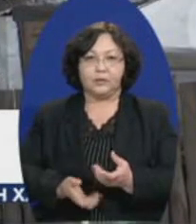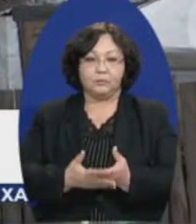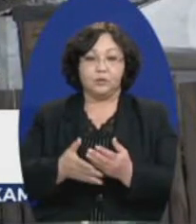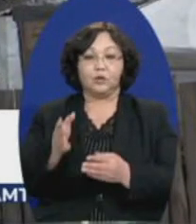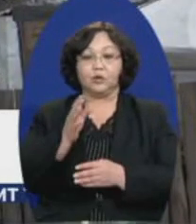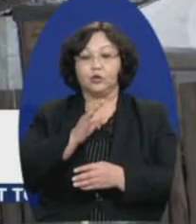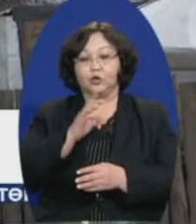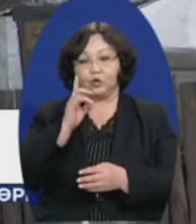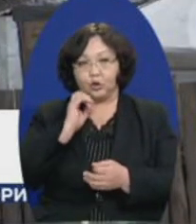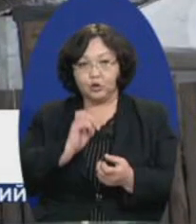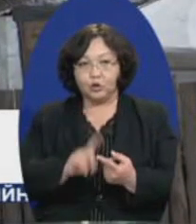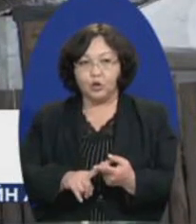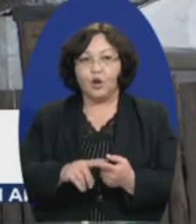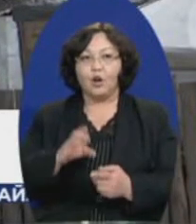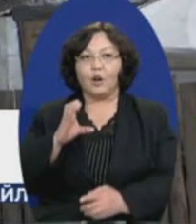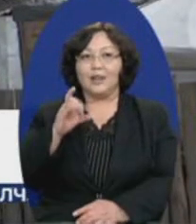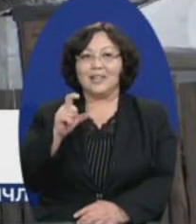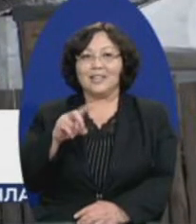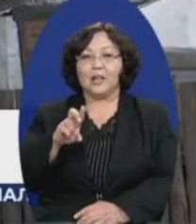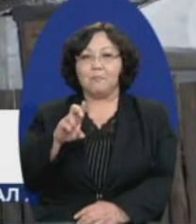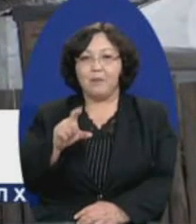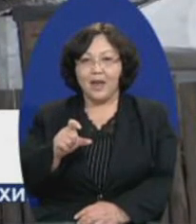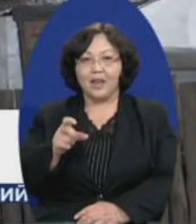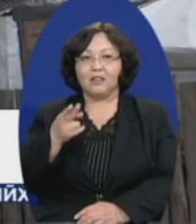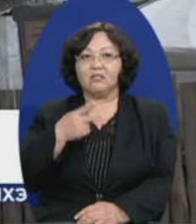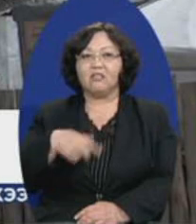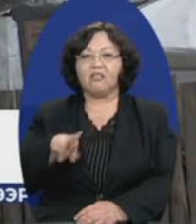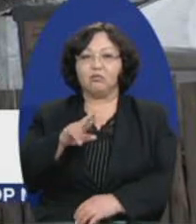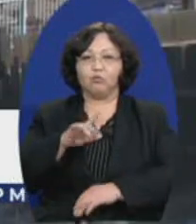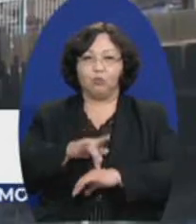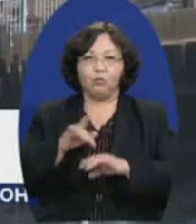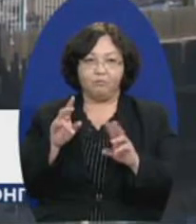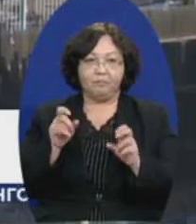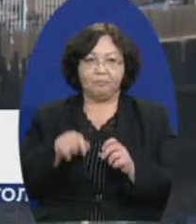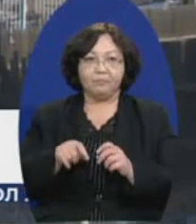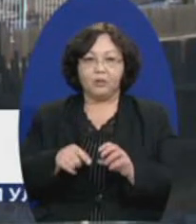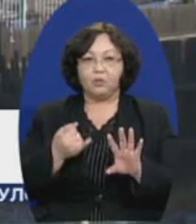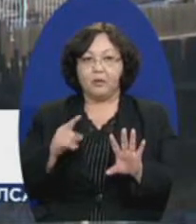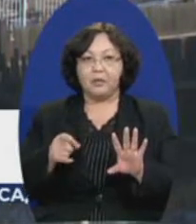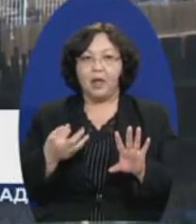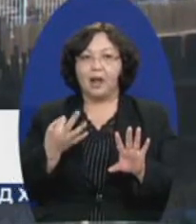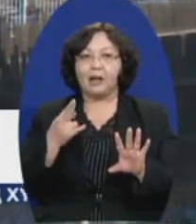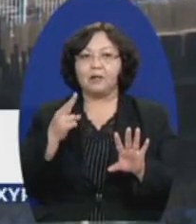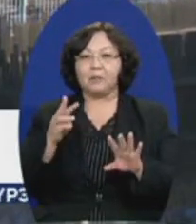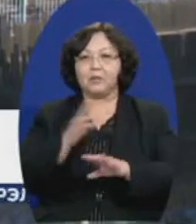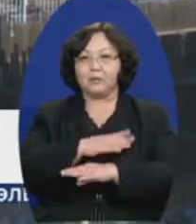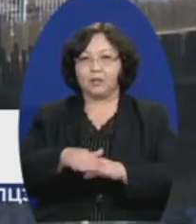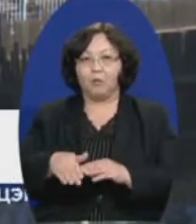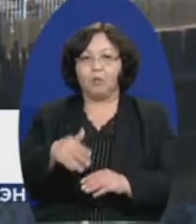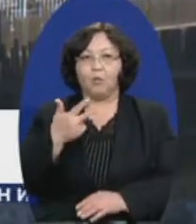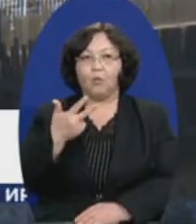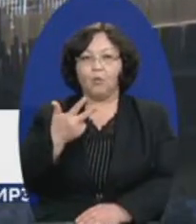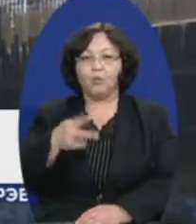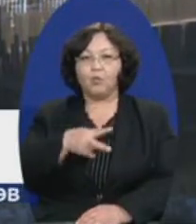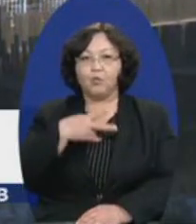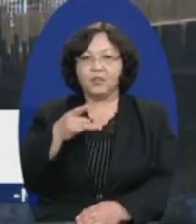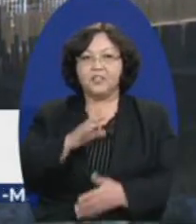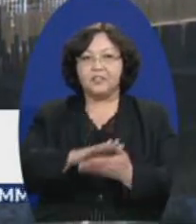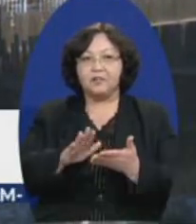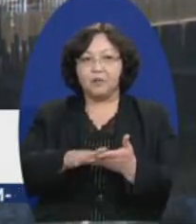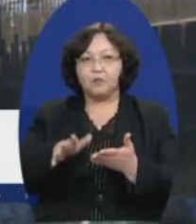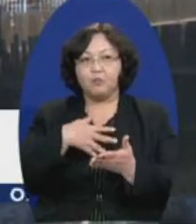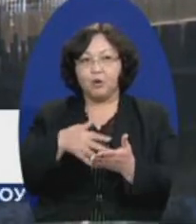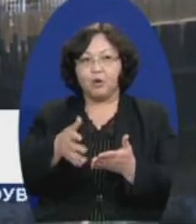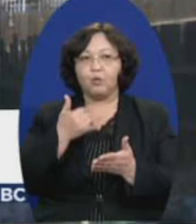сэлб төв юм а. Өнөөдрийн байдлаар сэлб дэд төвийн хүрээнд 6.8 км автозам, 3 гүр, цэвэр бохирусны шугам байгуулсан байна.